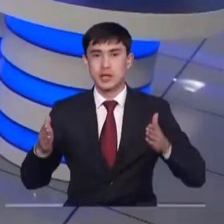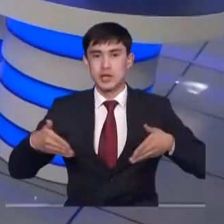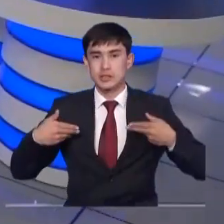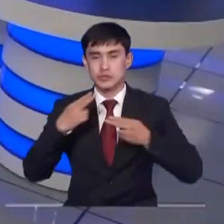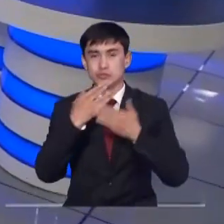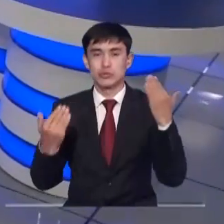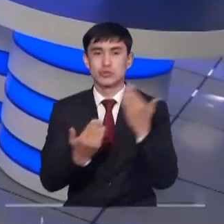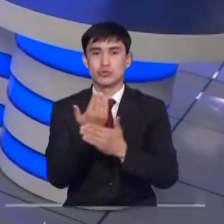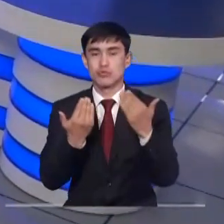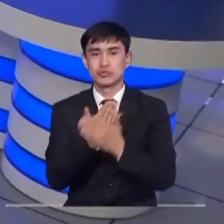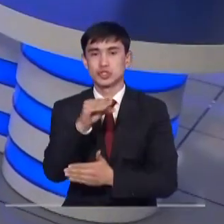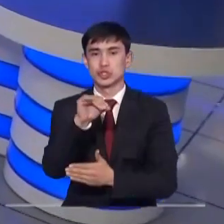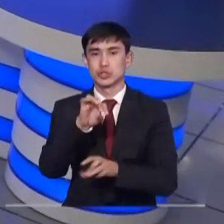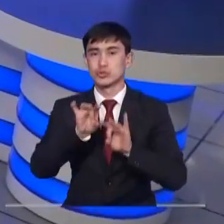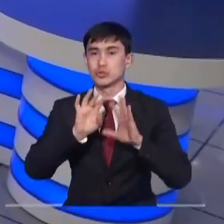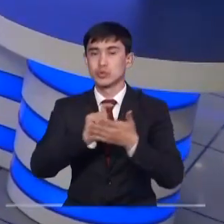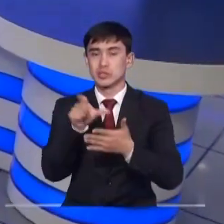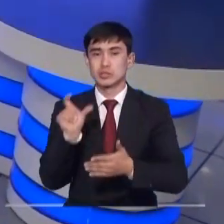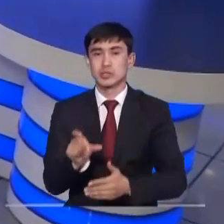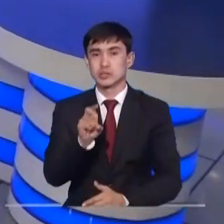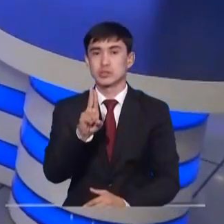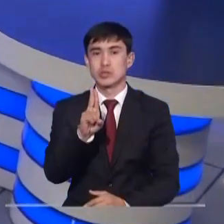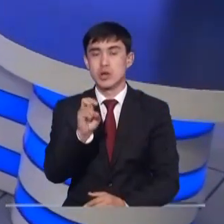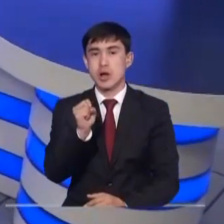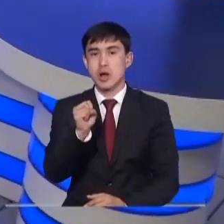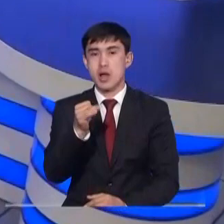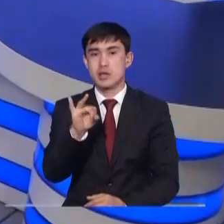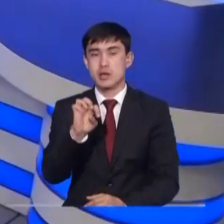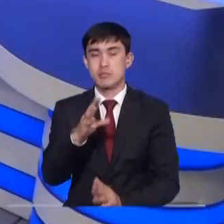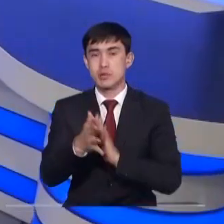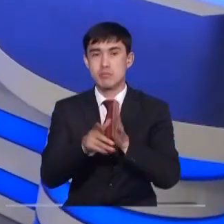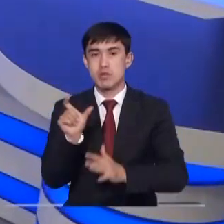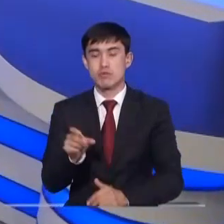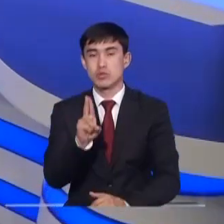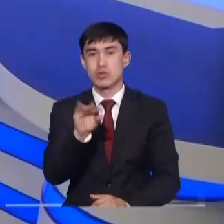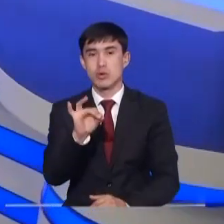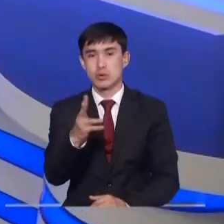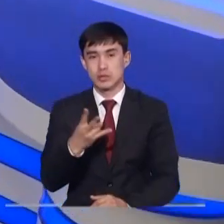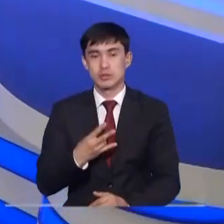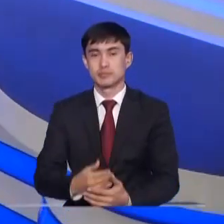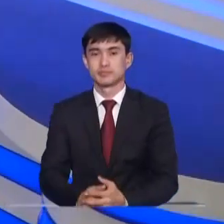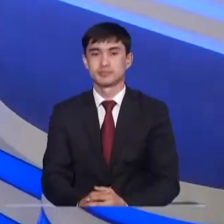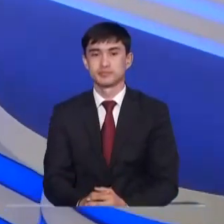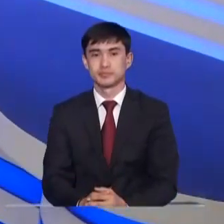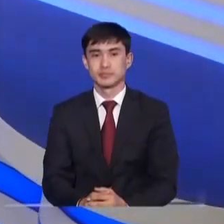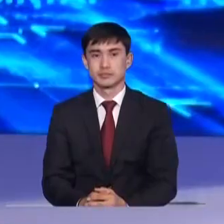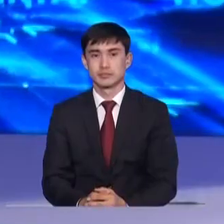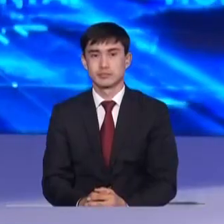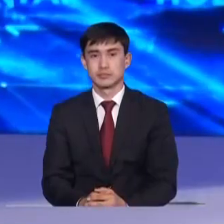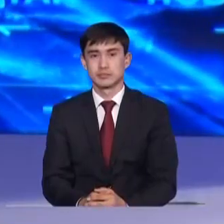Здравствуйте вы смотрите новости на телеканале житсу в студии прямого эфира а гиреем копаева сурдоперевод Дарена адра